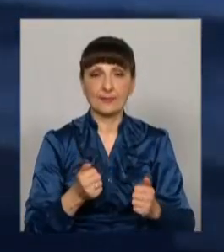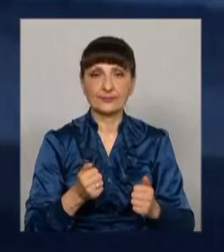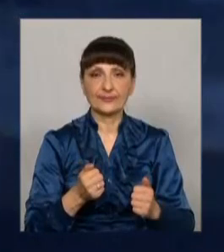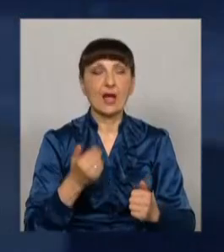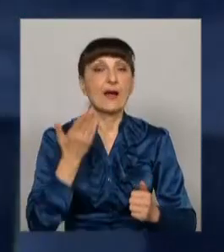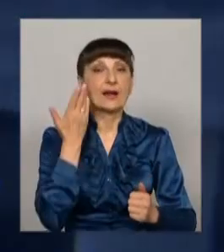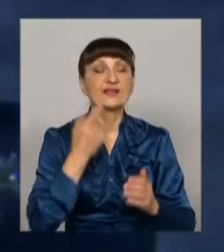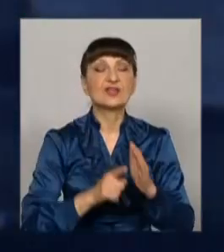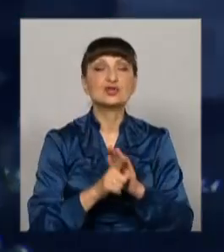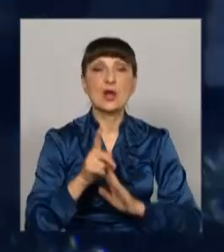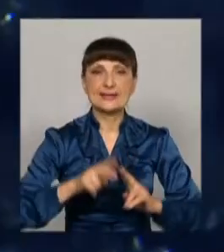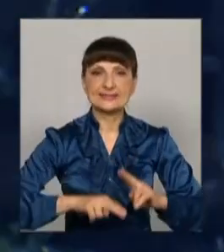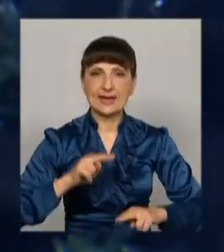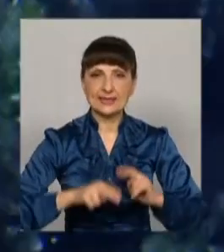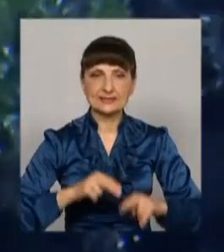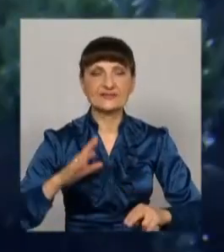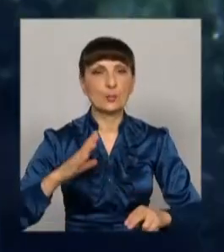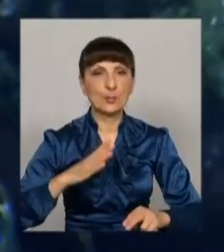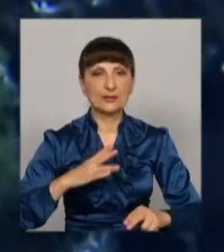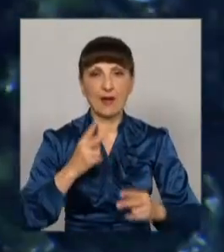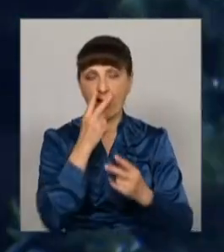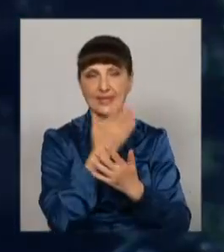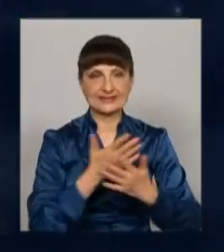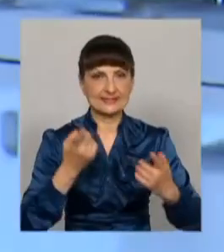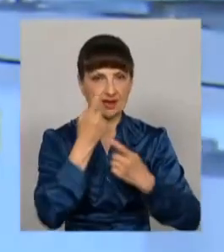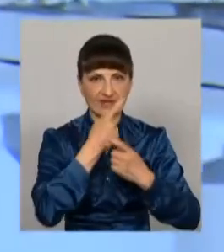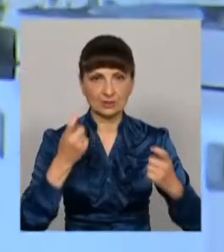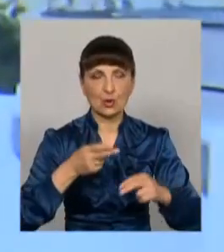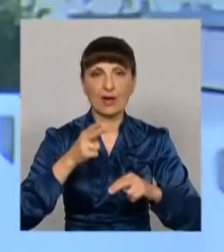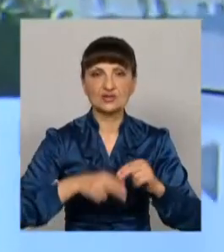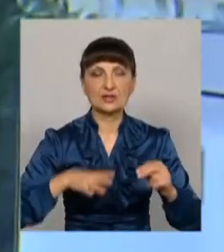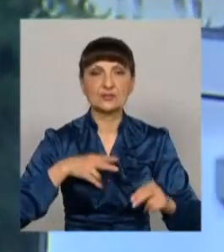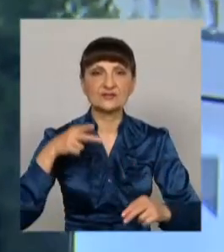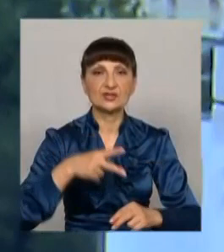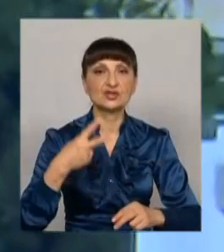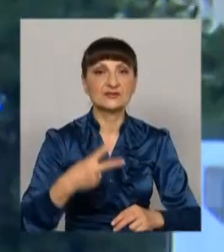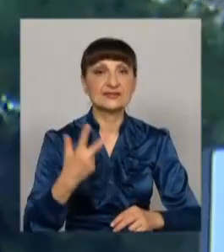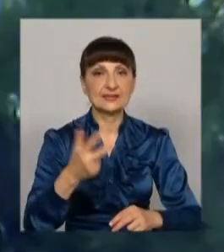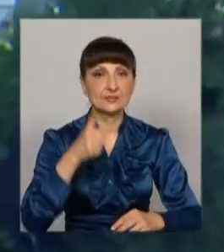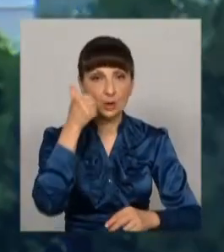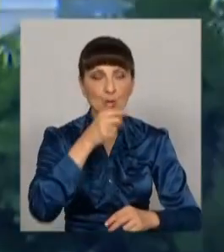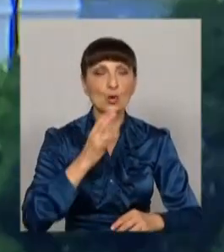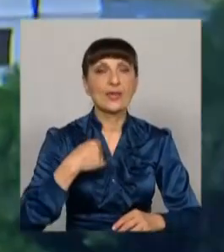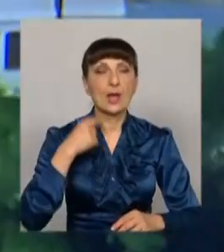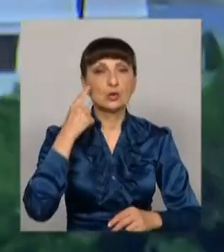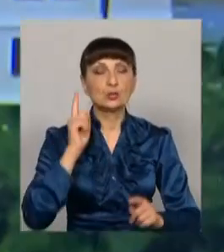начале строительства было анонсировано, что окончание будет в 2023 году. Но я думаю, что